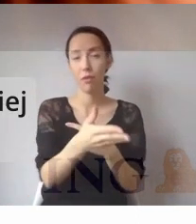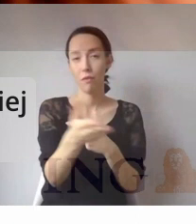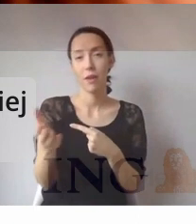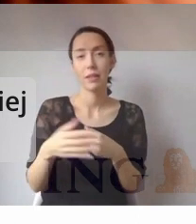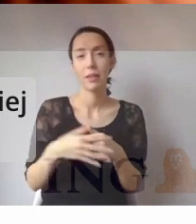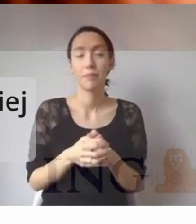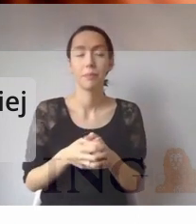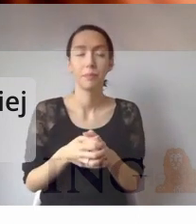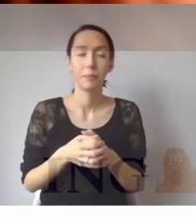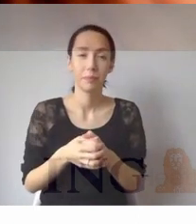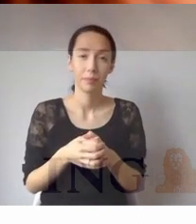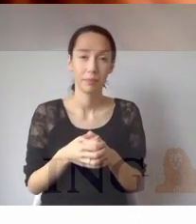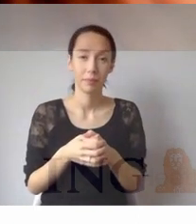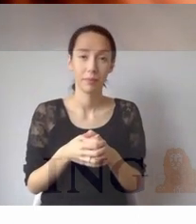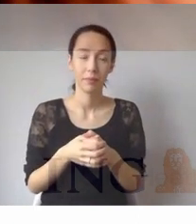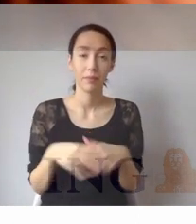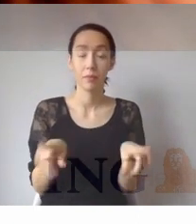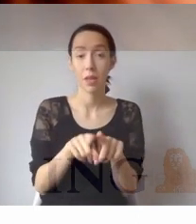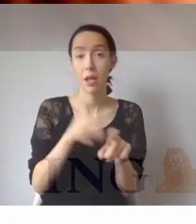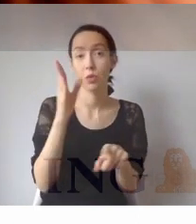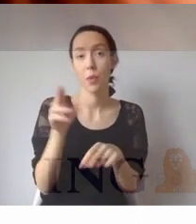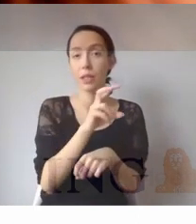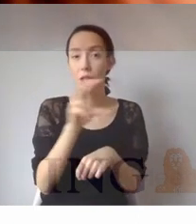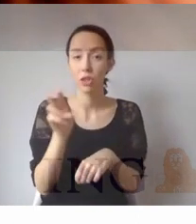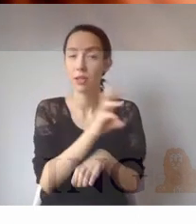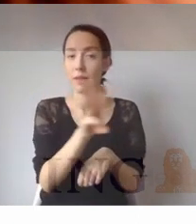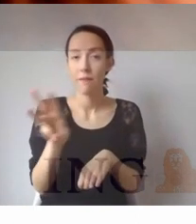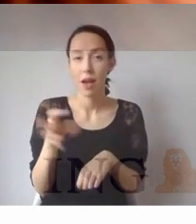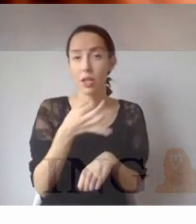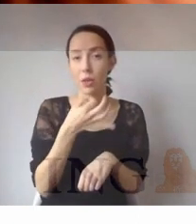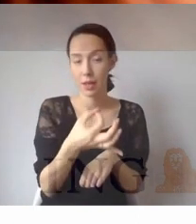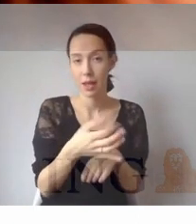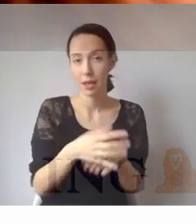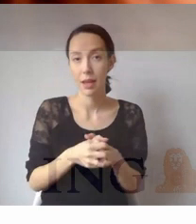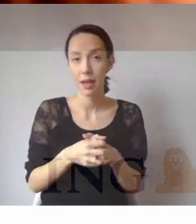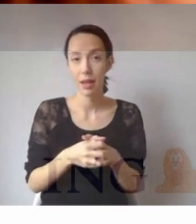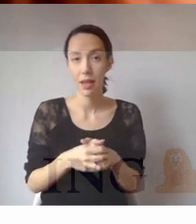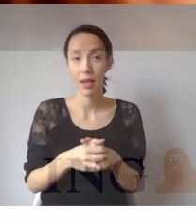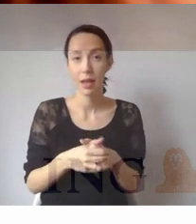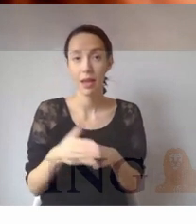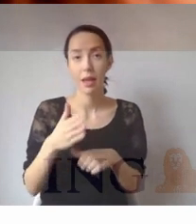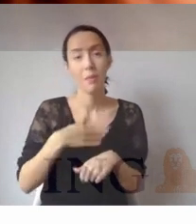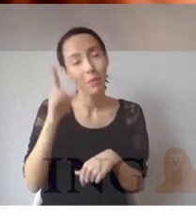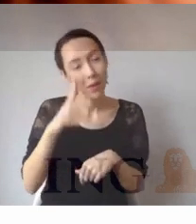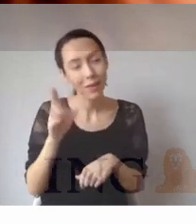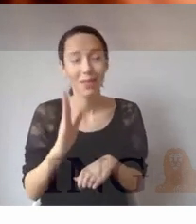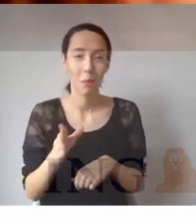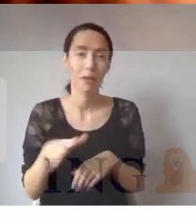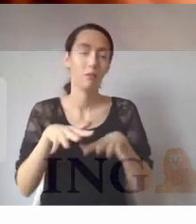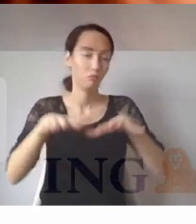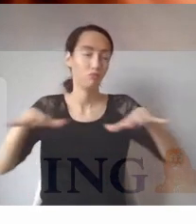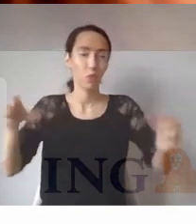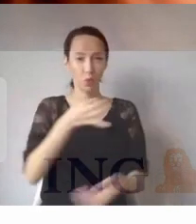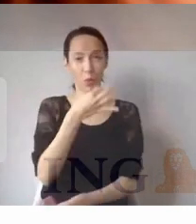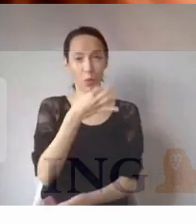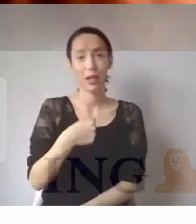później zajrzeć. I też będzie czas na Wasze pytania. Mam nadzieję, że ich będzie jak najwięcej.